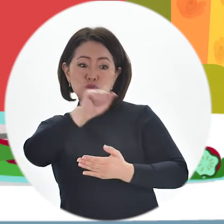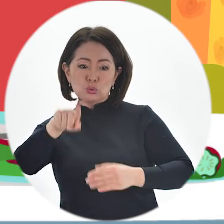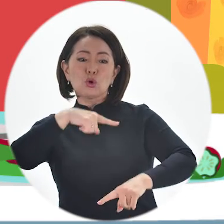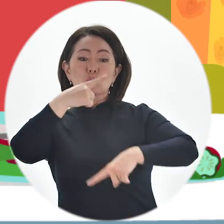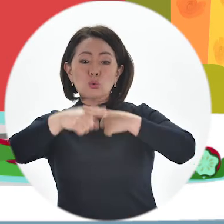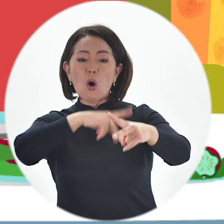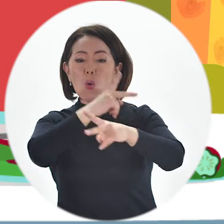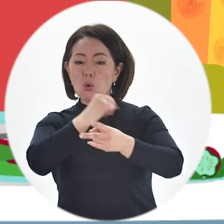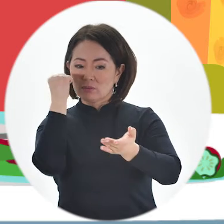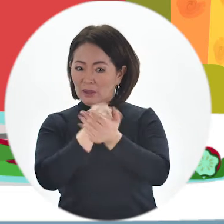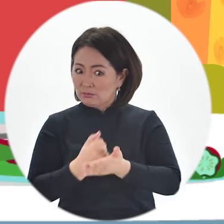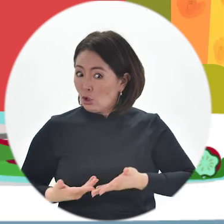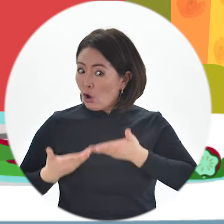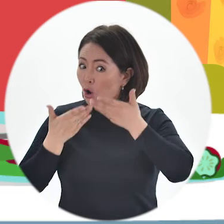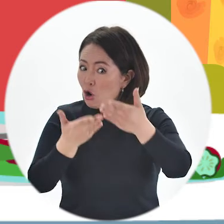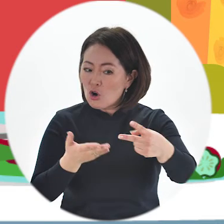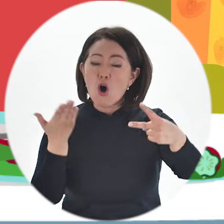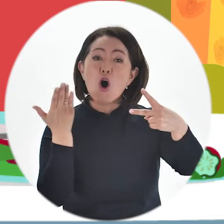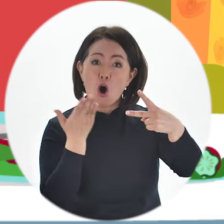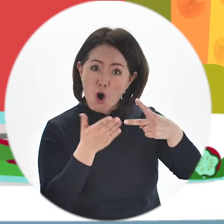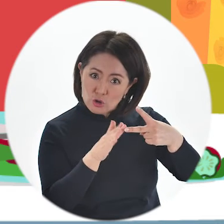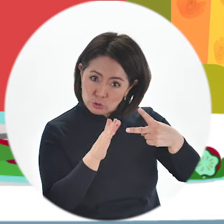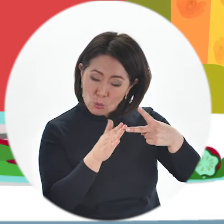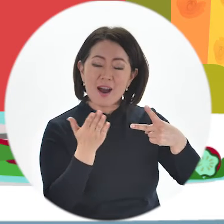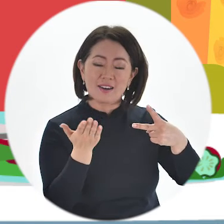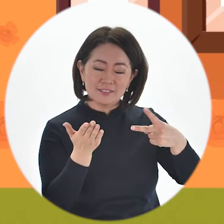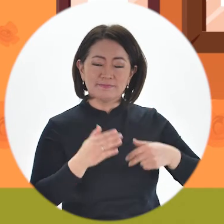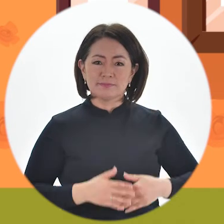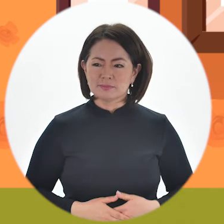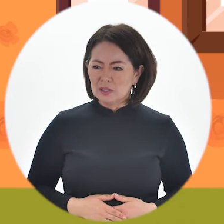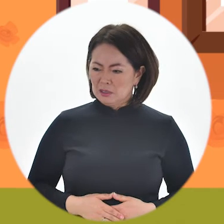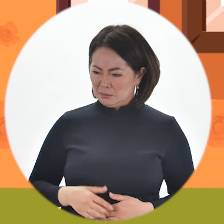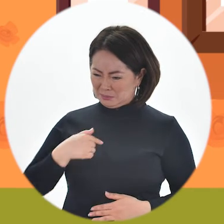хүлээн зүшүүрсүүрсүүн тұхай хуэл гараган сонгүүлыйн хоэрдаг